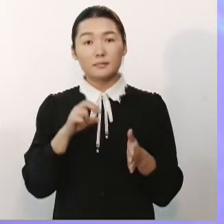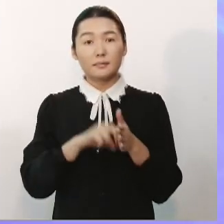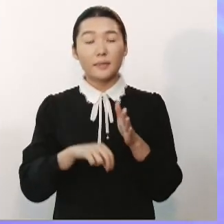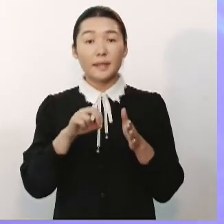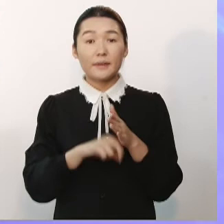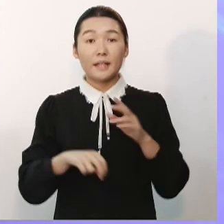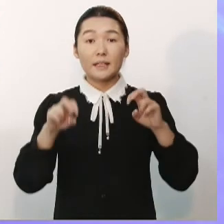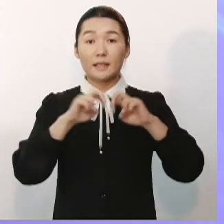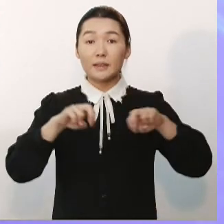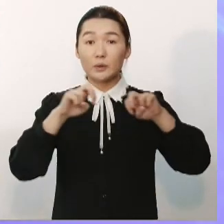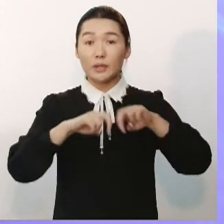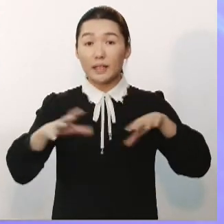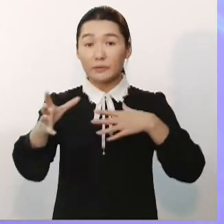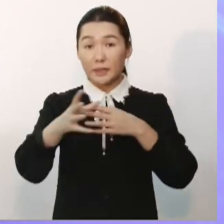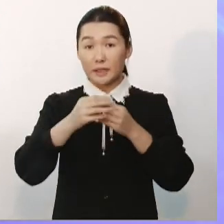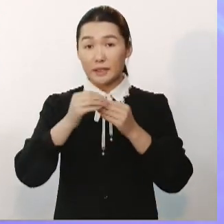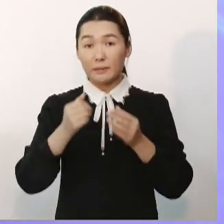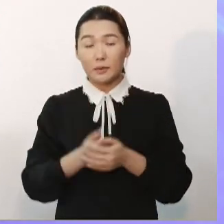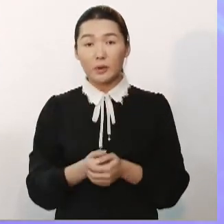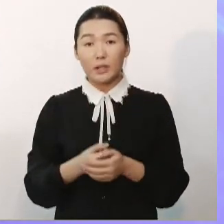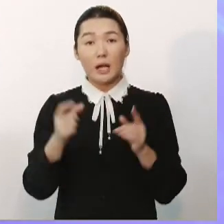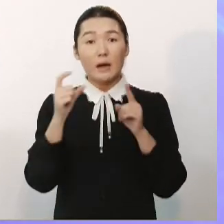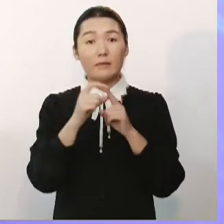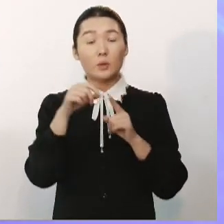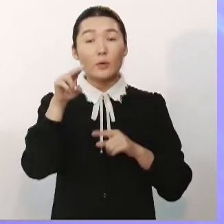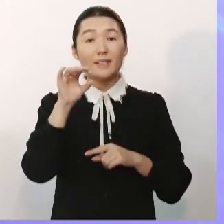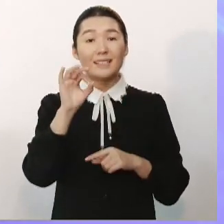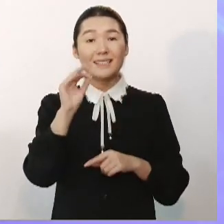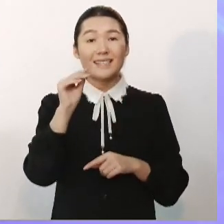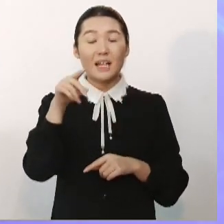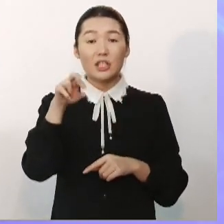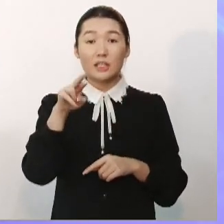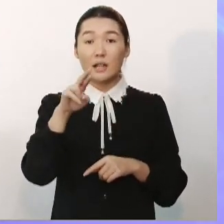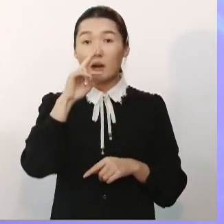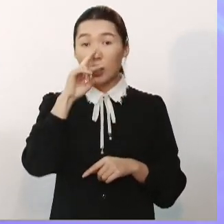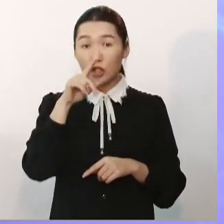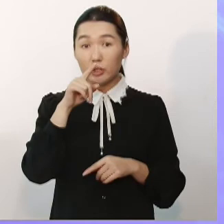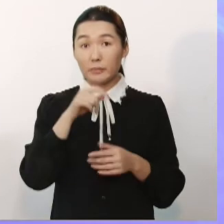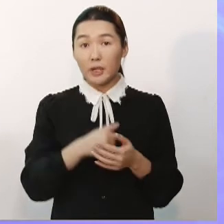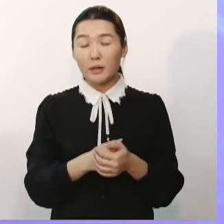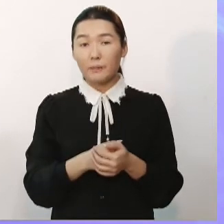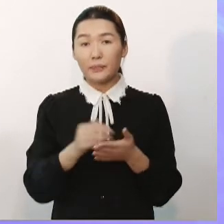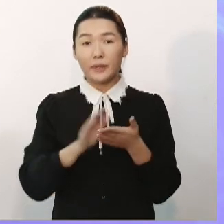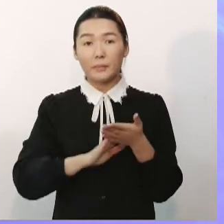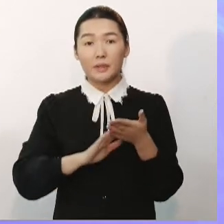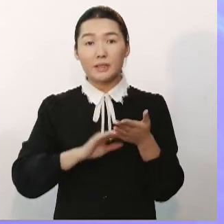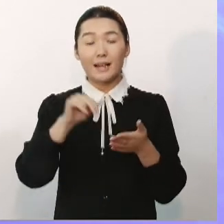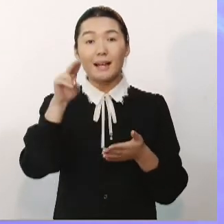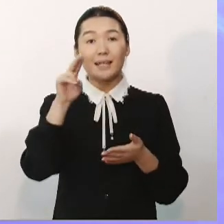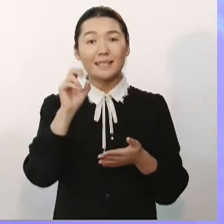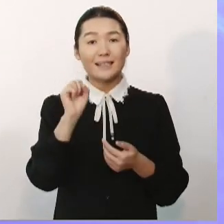Проверяйте и рассуждайте вместе со мной. В слове «дождя» ошибка. Написано